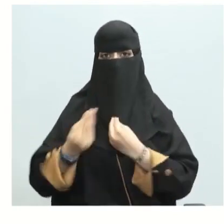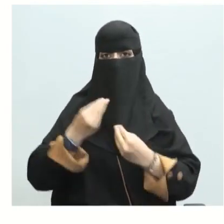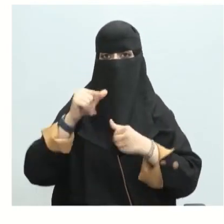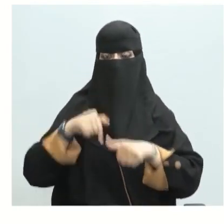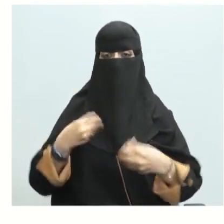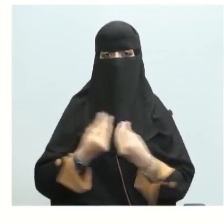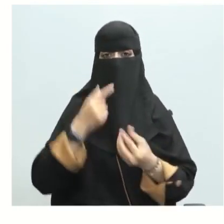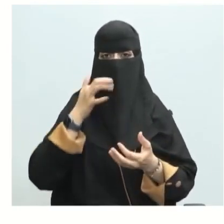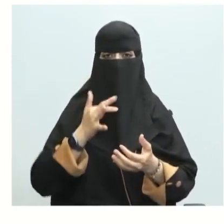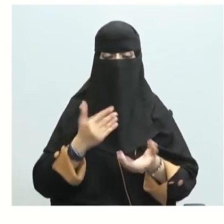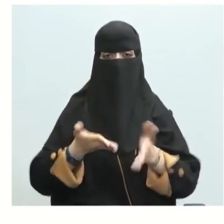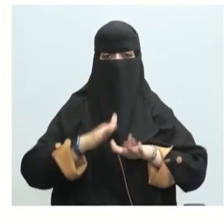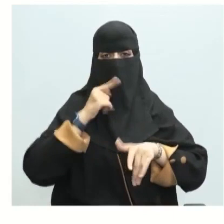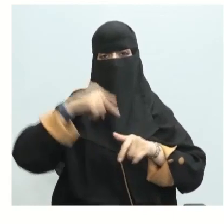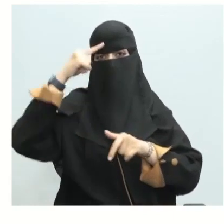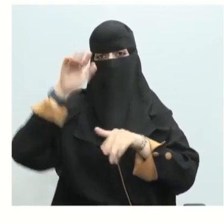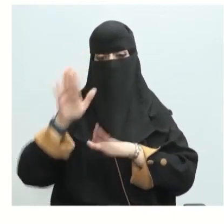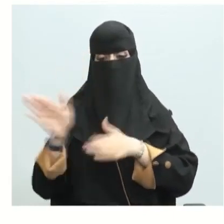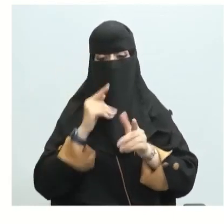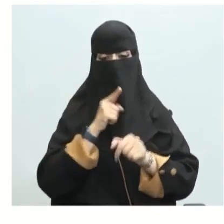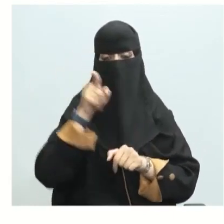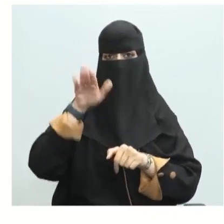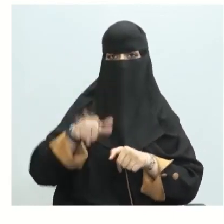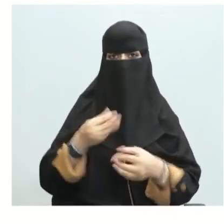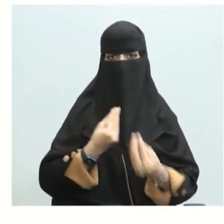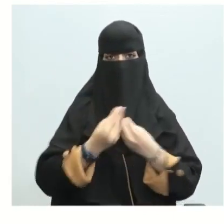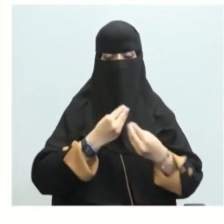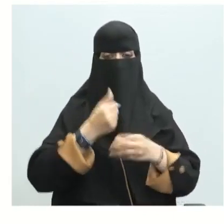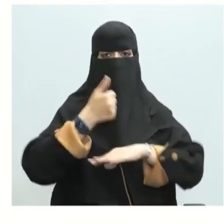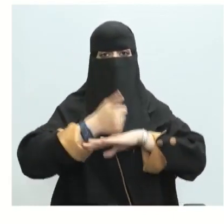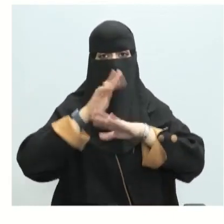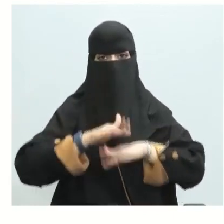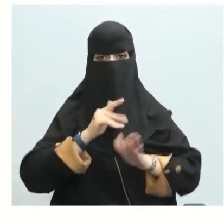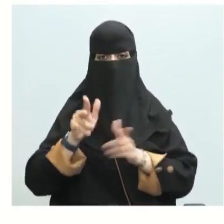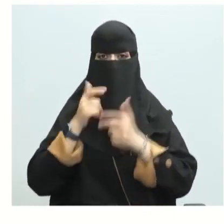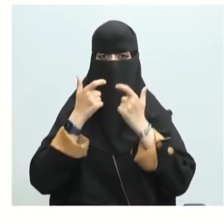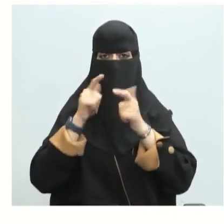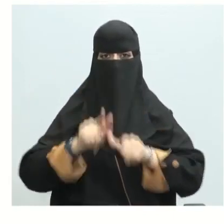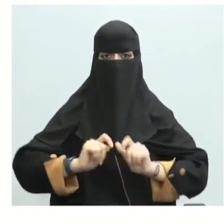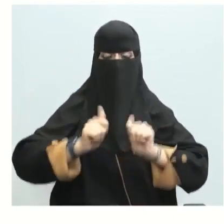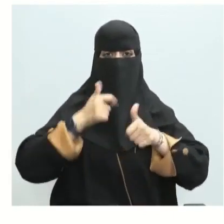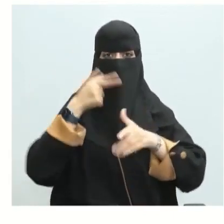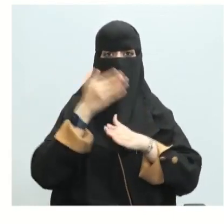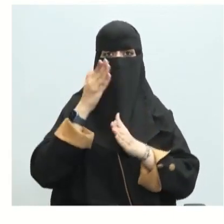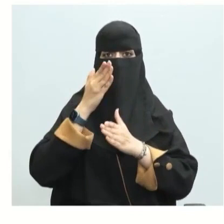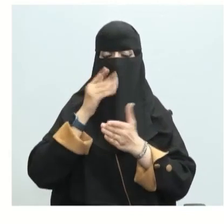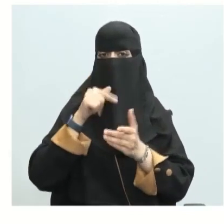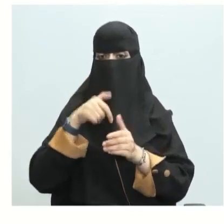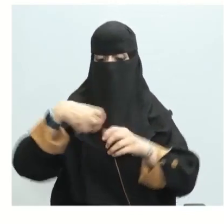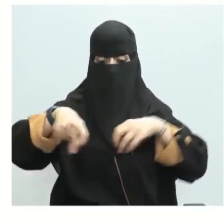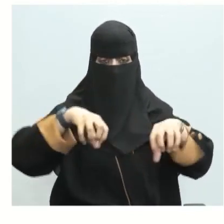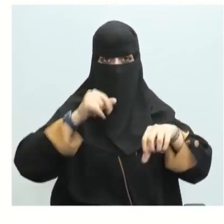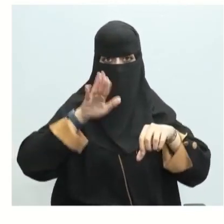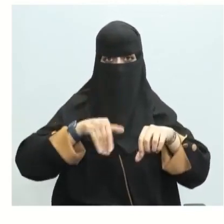بسيطين او اكثر مثال على ذلك هذا التفاعل الاساسي لاحظ اننا نستطيع تقسيمه الى جزئين حتى